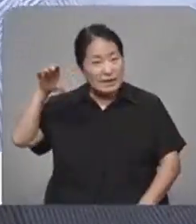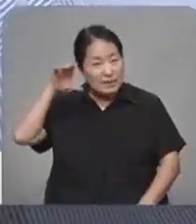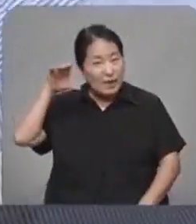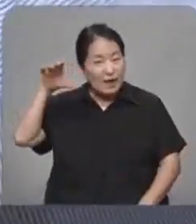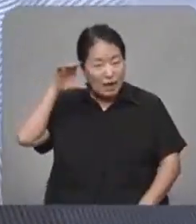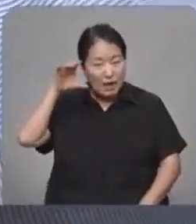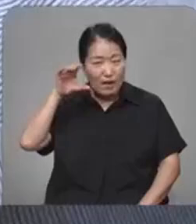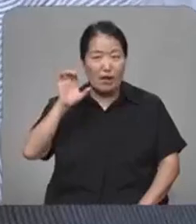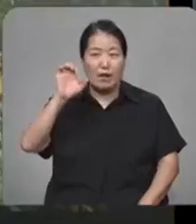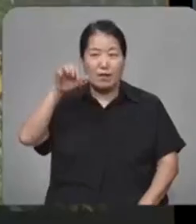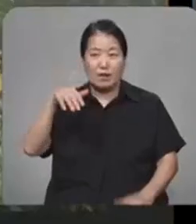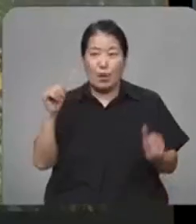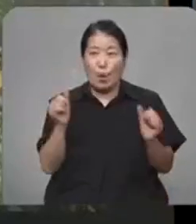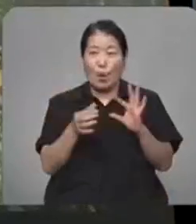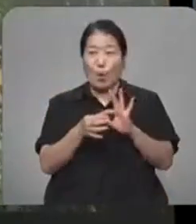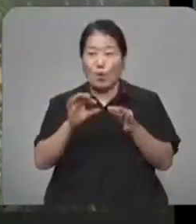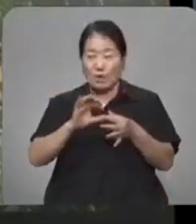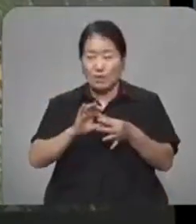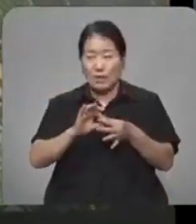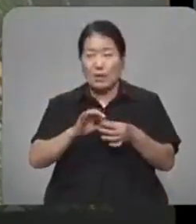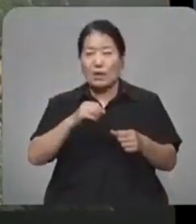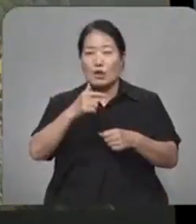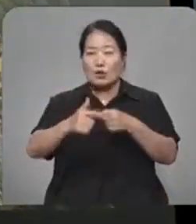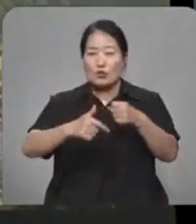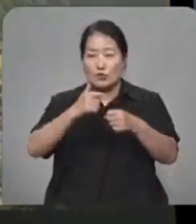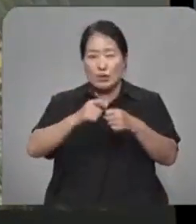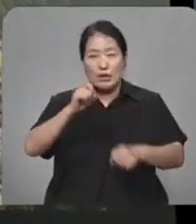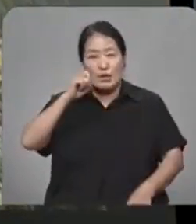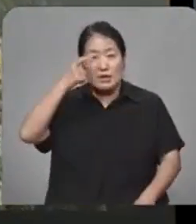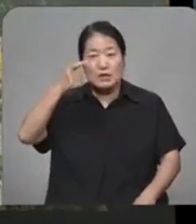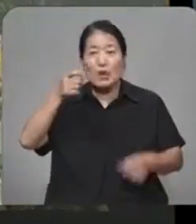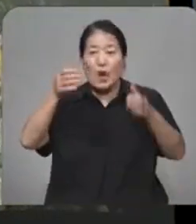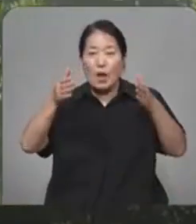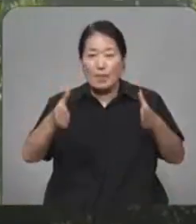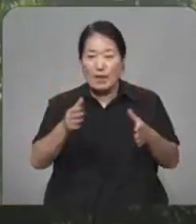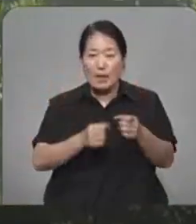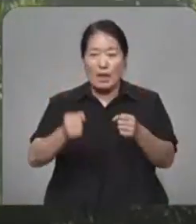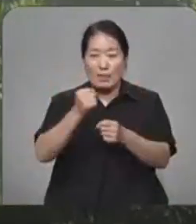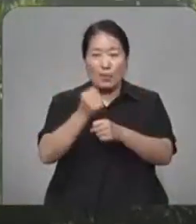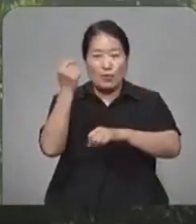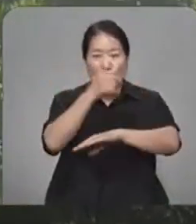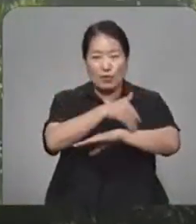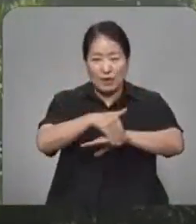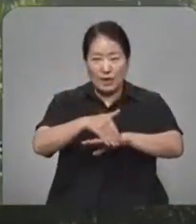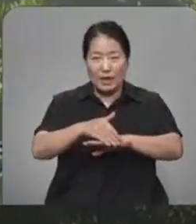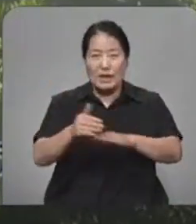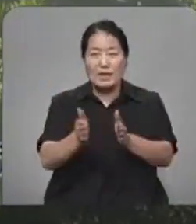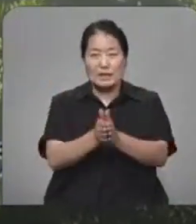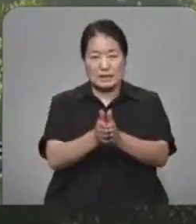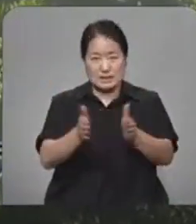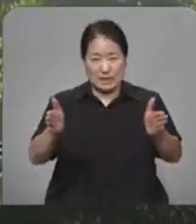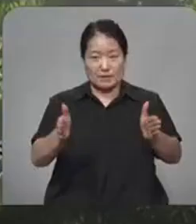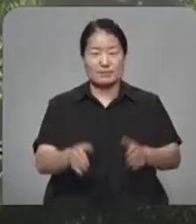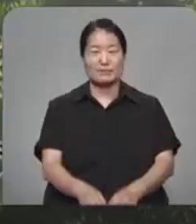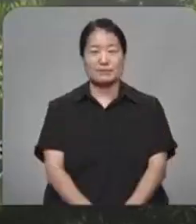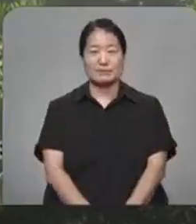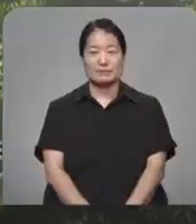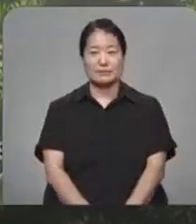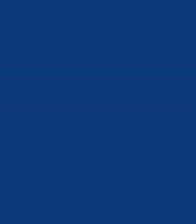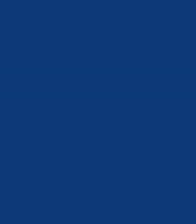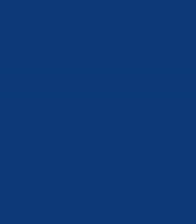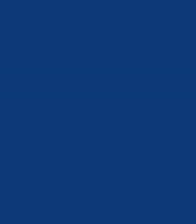평창 동계올림픽이 끝난 지 6년 10개월 만에 복구 공사가 시작될 전망입니다. KBS 뉴스 정창환입니다.